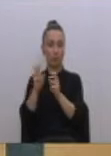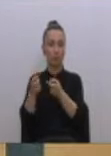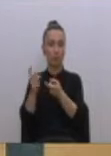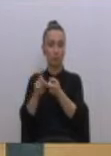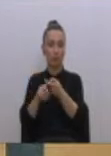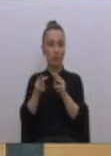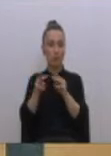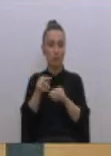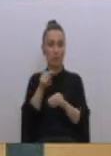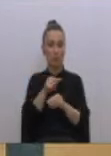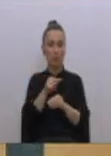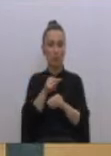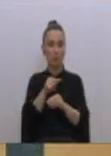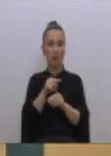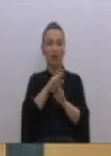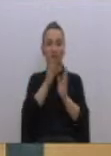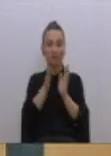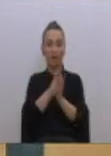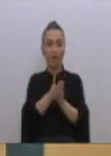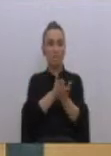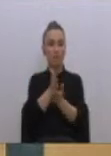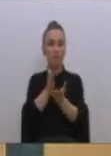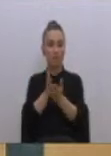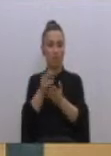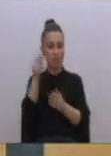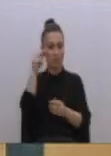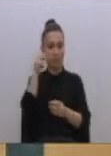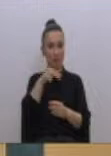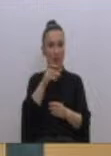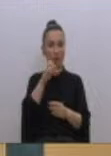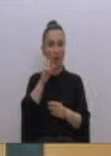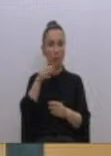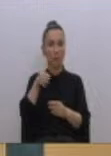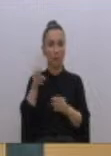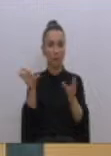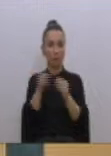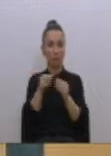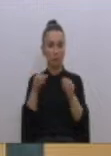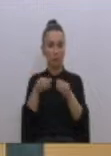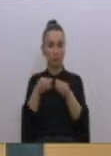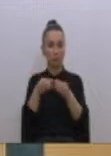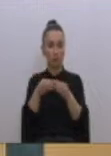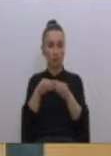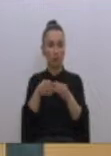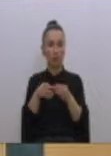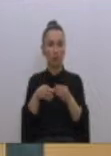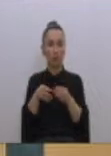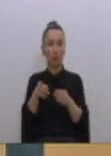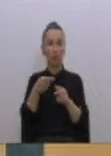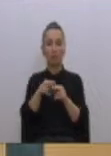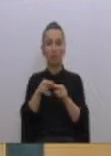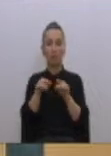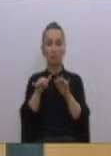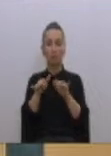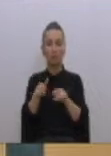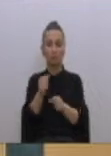სამინისტროს ყველა მიმართულებას სწავლობს აუდიტის ჯგუფი. შესაბამისად ის მიგნებები და ის